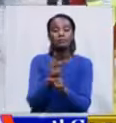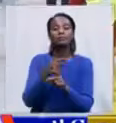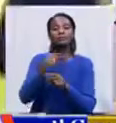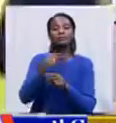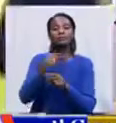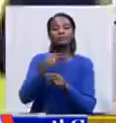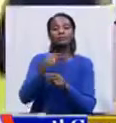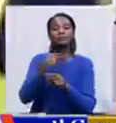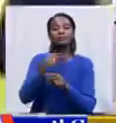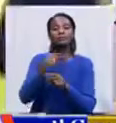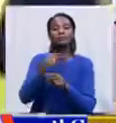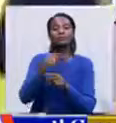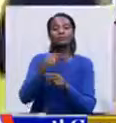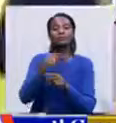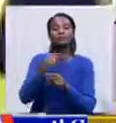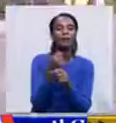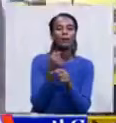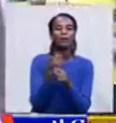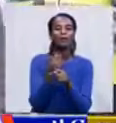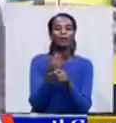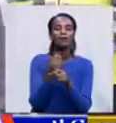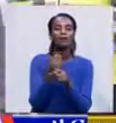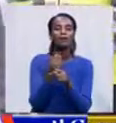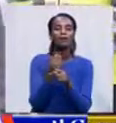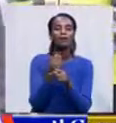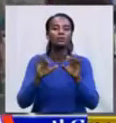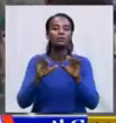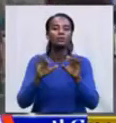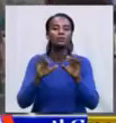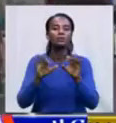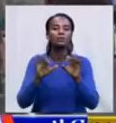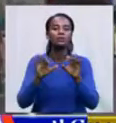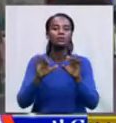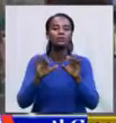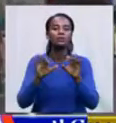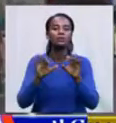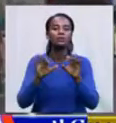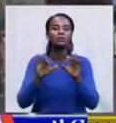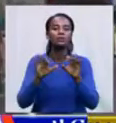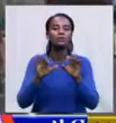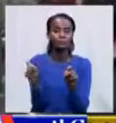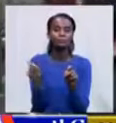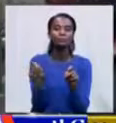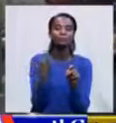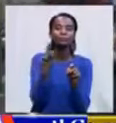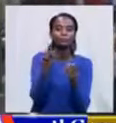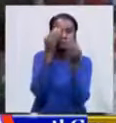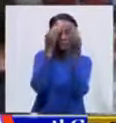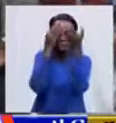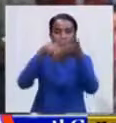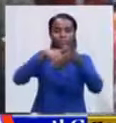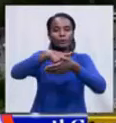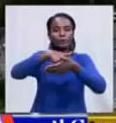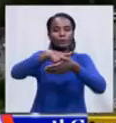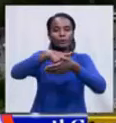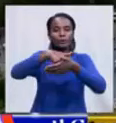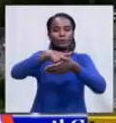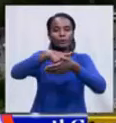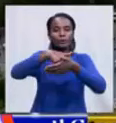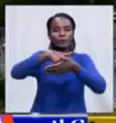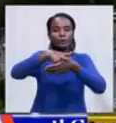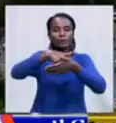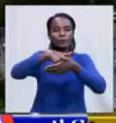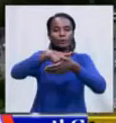ስንል እነሱ እንደዚህ ተግባር አርጎ መራመዱትም የለም። አሁን ይሄው ዛሬ ደግሞ እኛ እሱን ለማሳወቅ ወጥተናል አብረን አንድ ላይ።